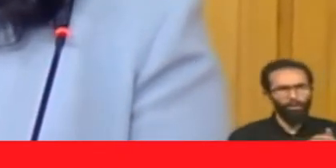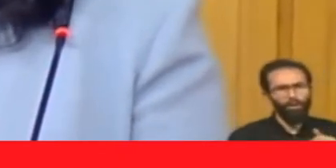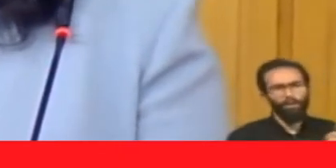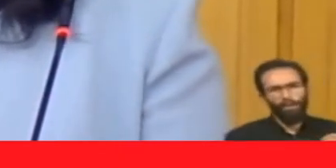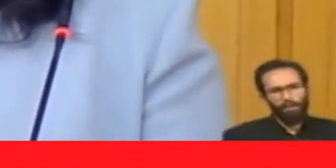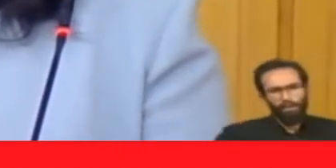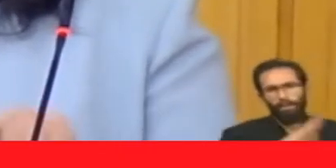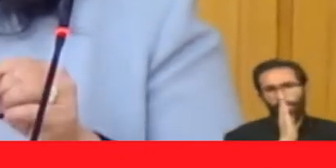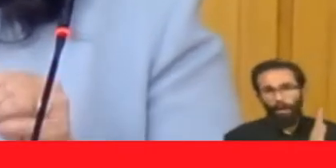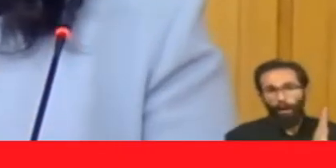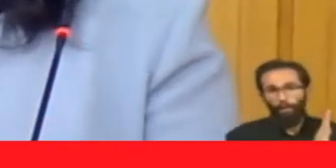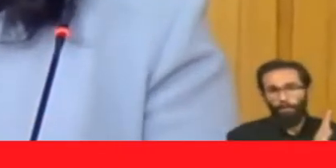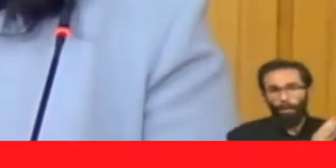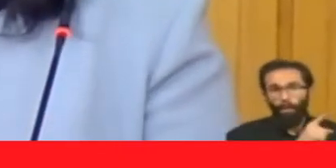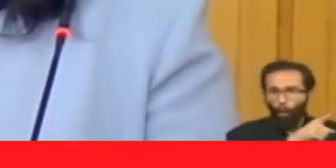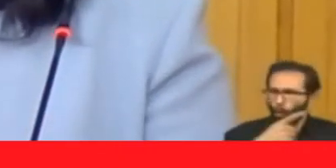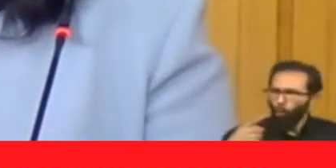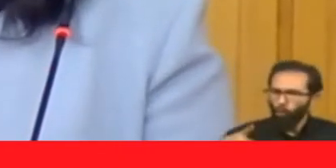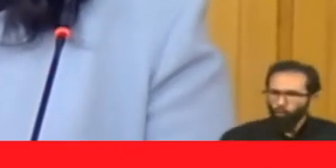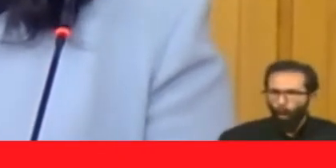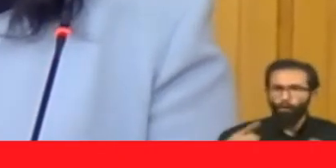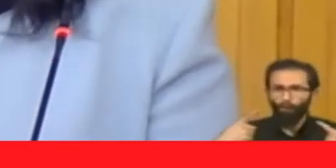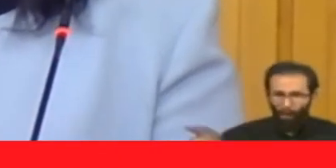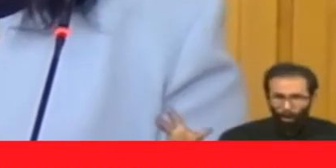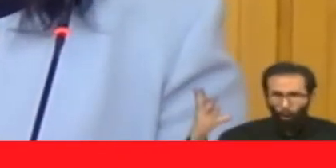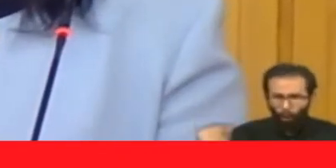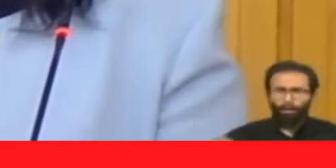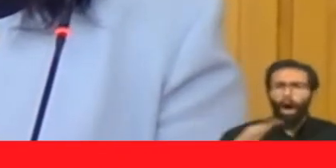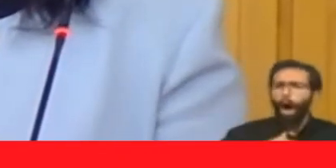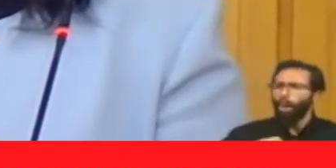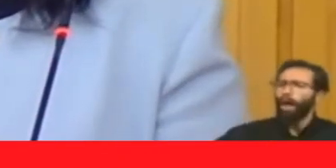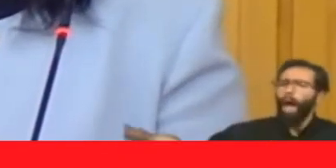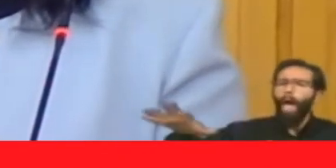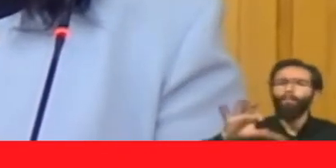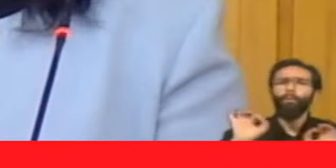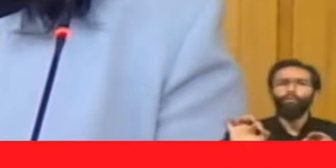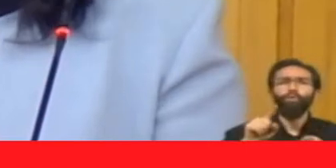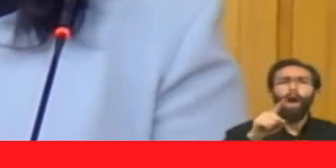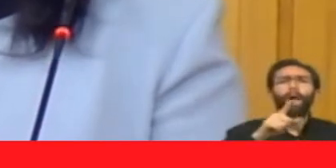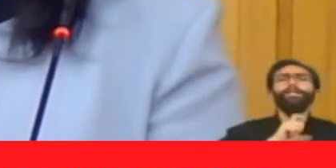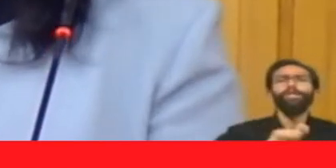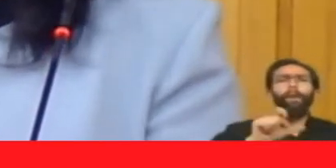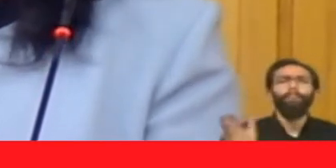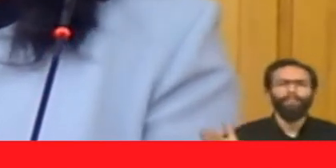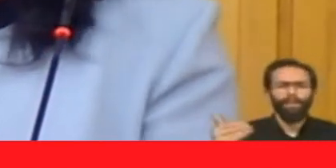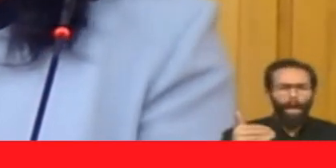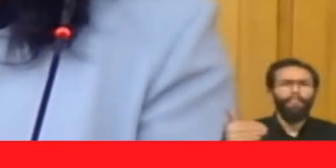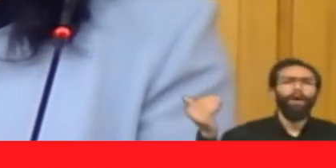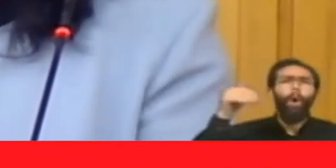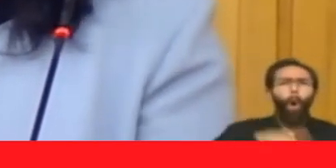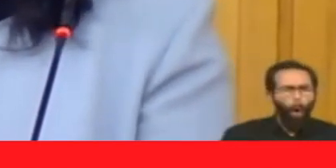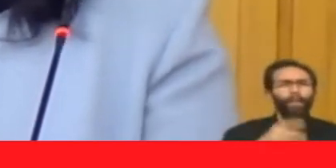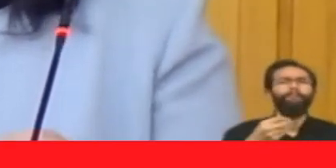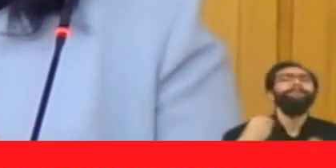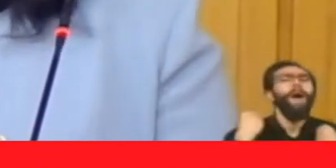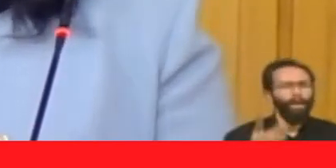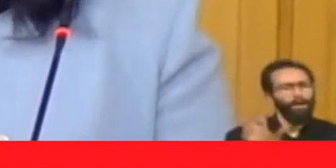hesabını sandıkta mutlaka ama mutlaka soracaktır diyoruz. İktidarınız